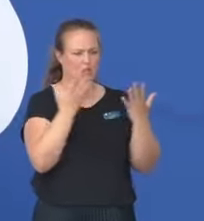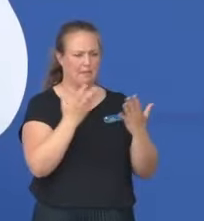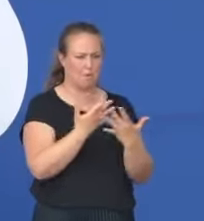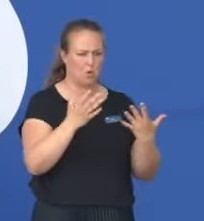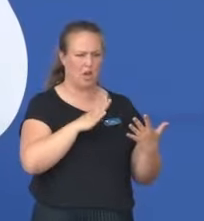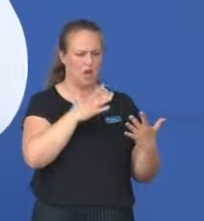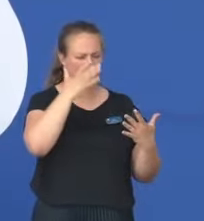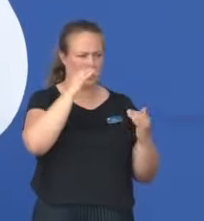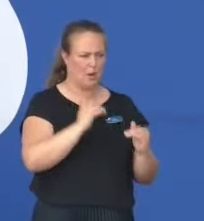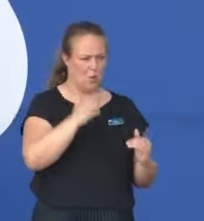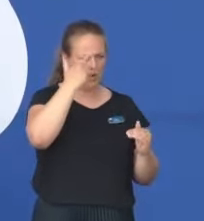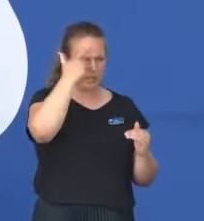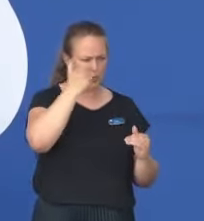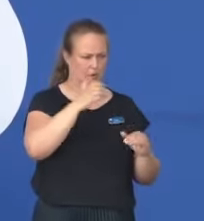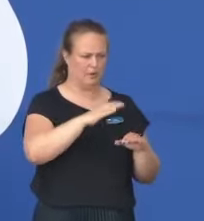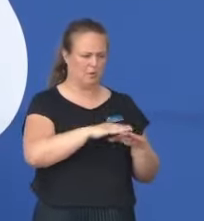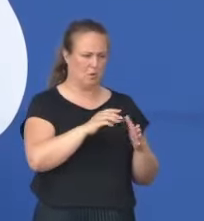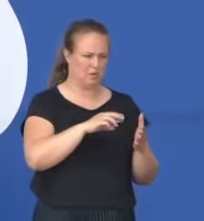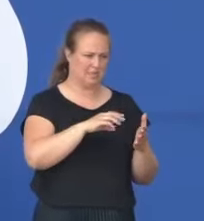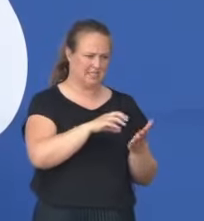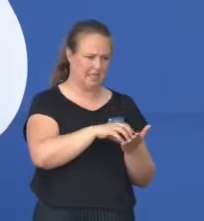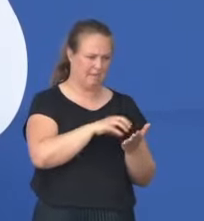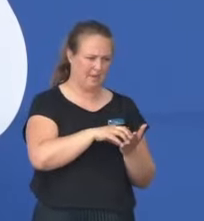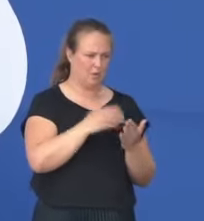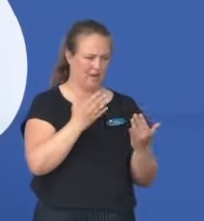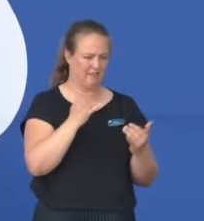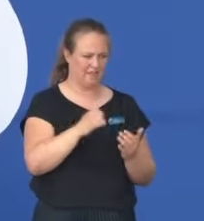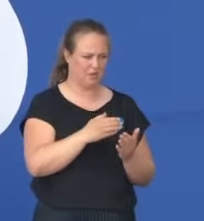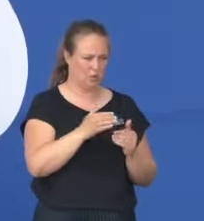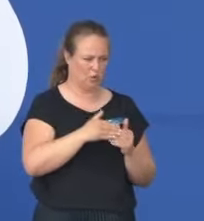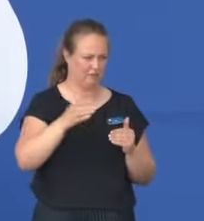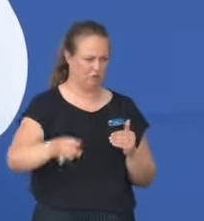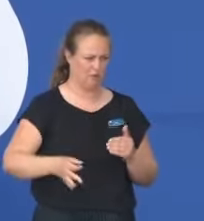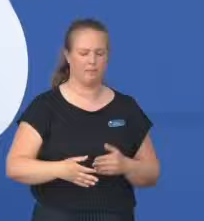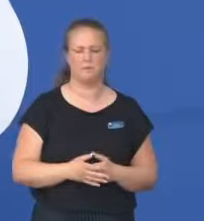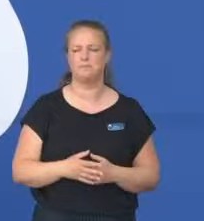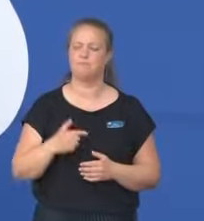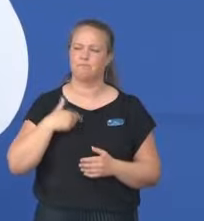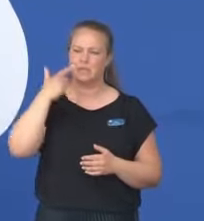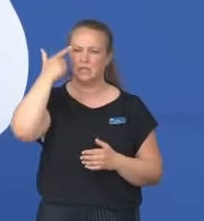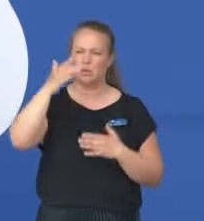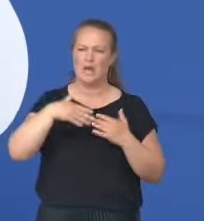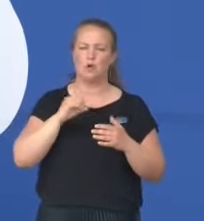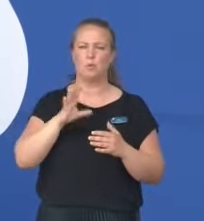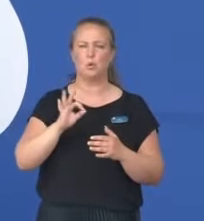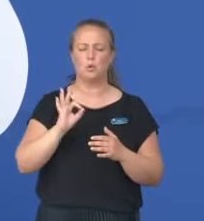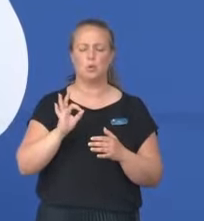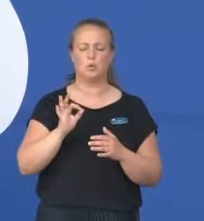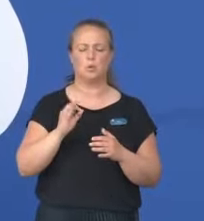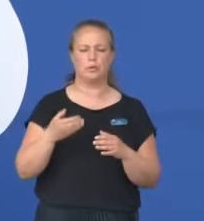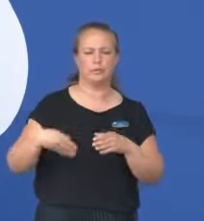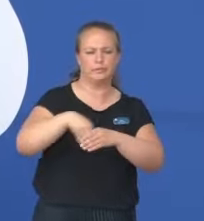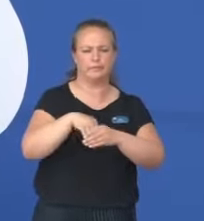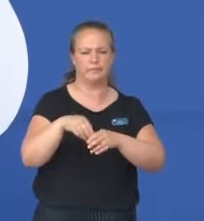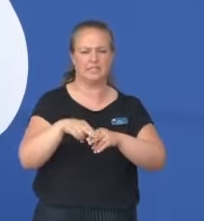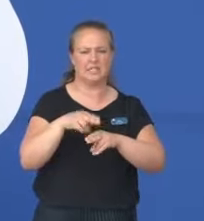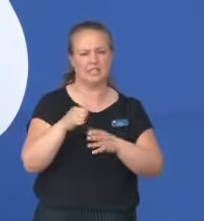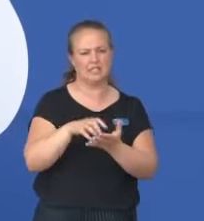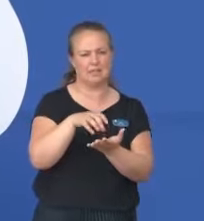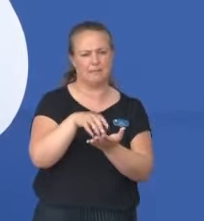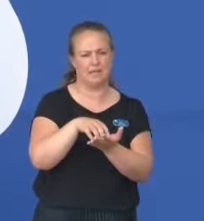samhället i utanförskap? Jag tror det handlar om i vilken mån man känner sig som en del av samhället. Alltså i vilken mån är det lätt